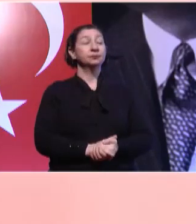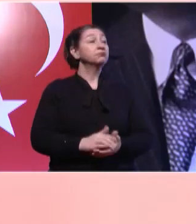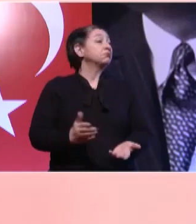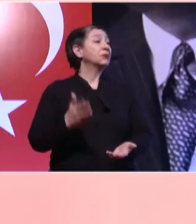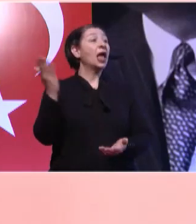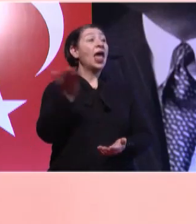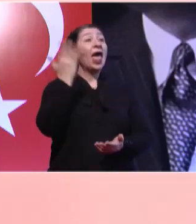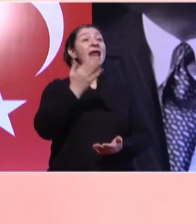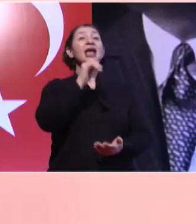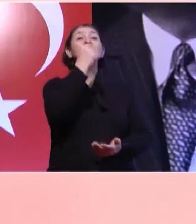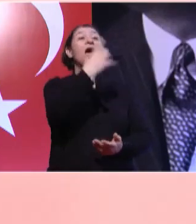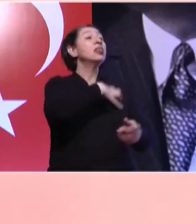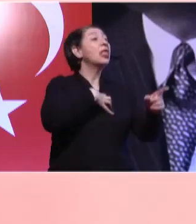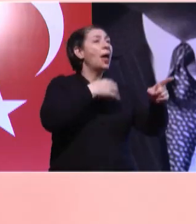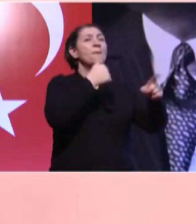Eğer hiçbir anne ve baba